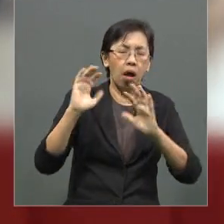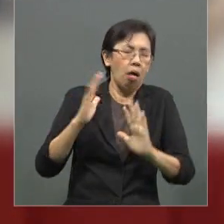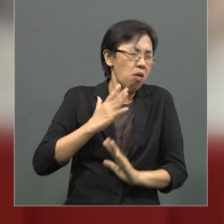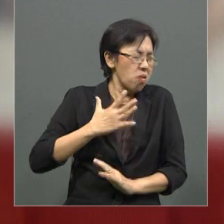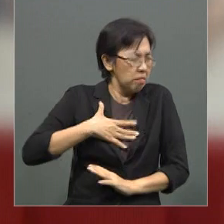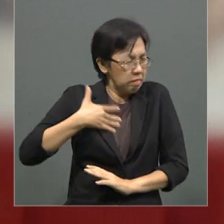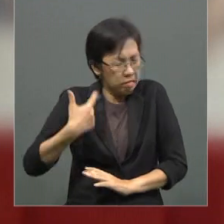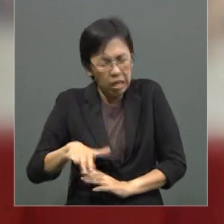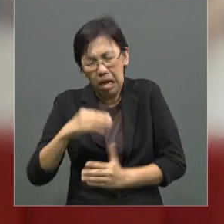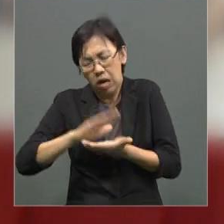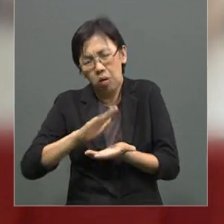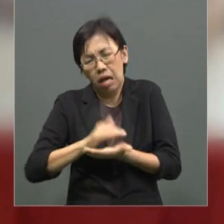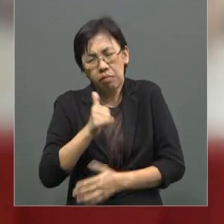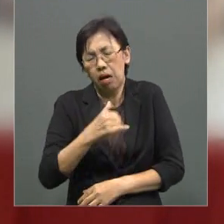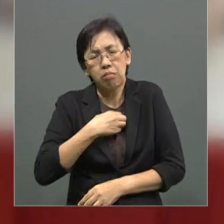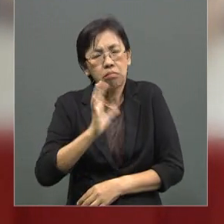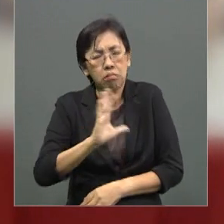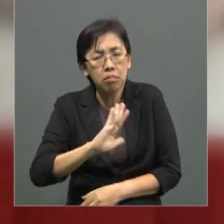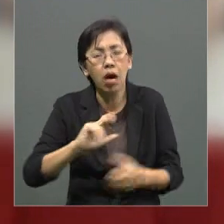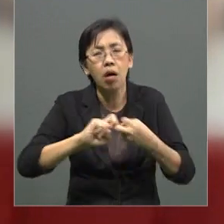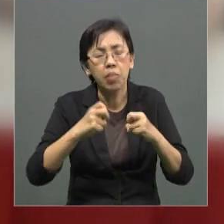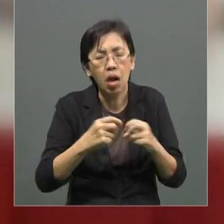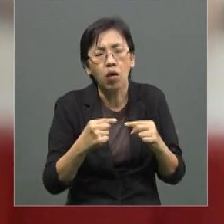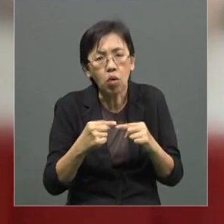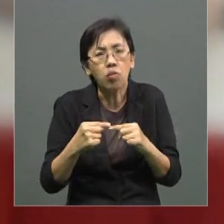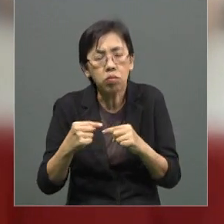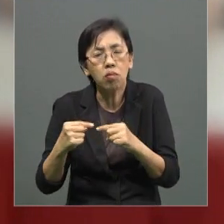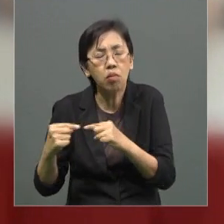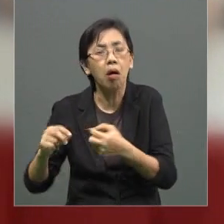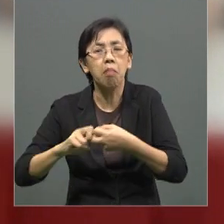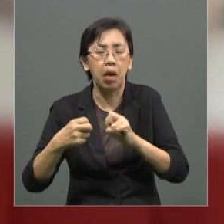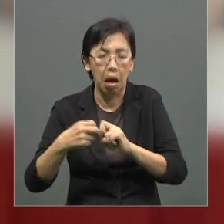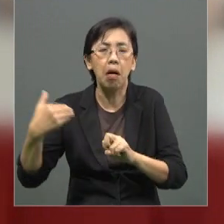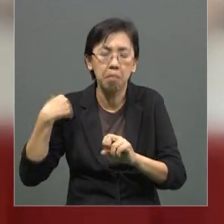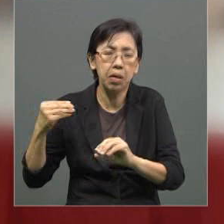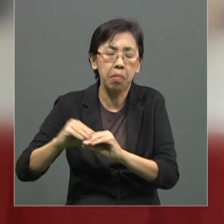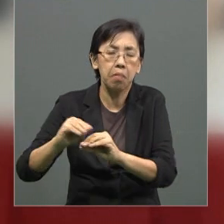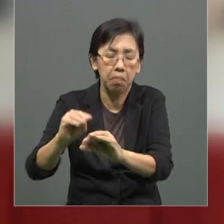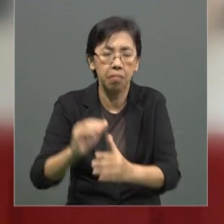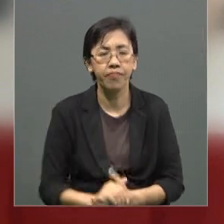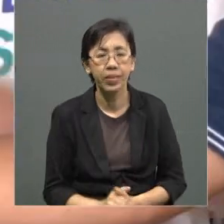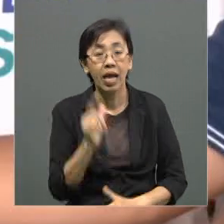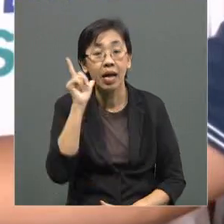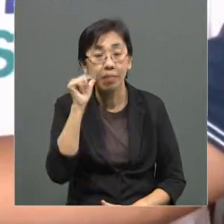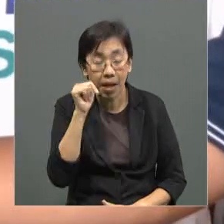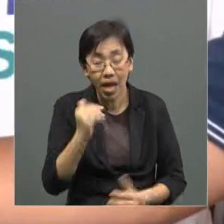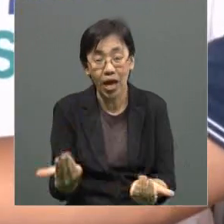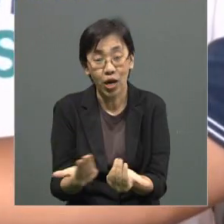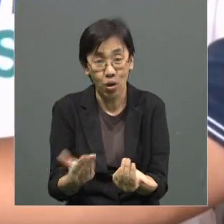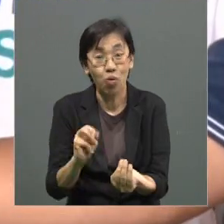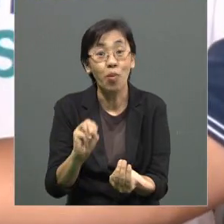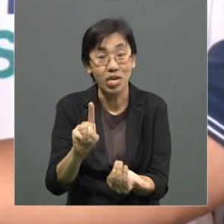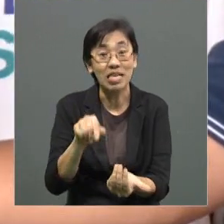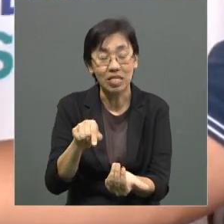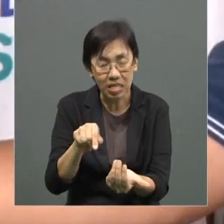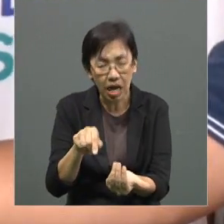งเรียนด้วยนะ แล้วมันก็จะเป็นปัญหาอย่างอื่นต่อเนื่องตามมาเรื่อยๆกรณีนี้เนี่ยคุณแม่ของเหยื่อก็คือน้องม.1 เขาเล่าแบบ